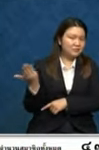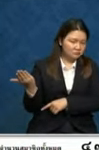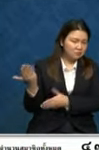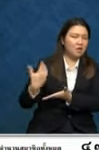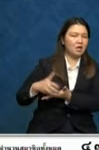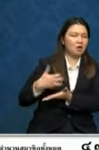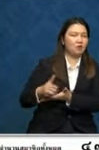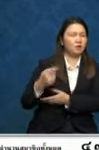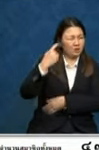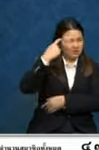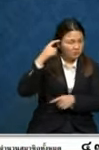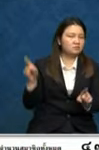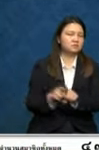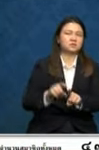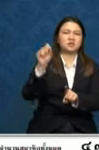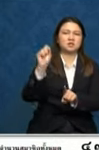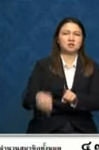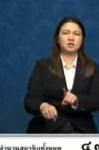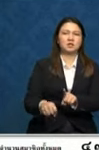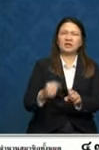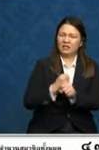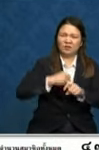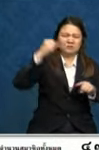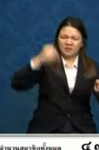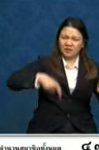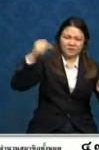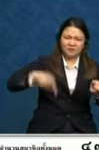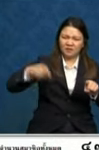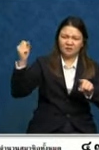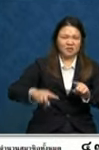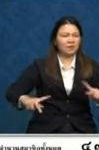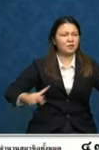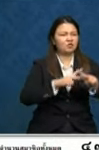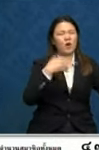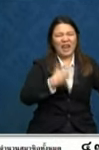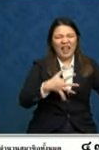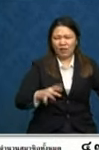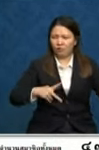ปเมื่อกี้นี่ผมย้ำอีกว่ามันซ้ำซ้อนมาไม่รู้ว่ากี่หน่วยงาน